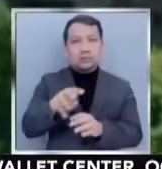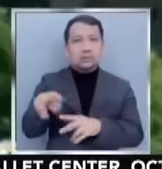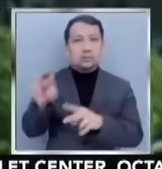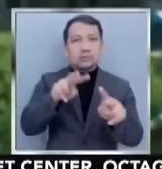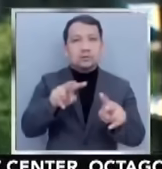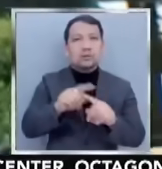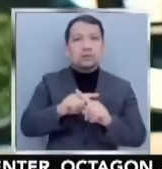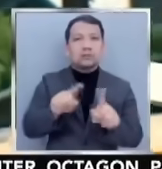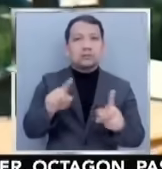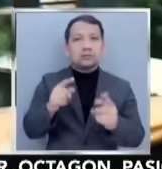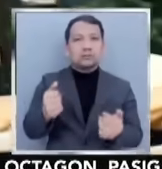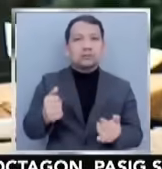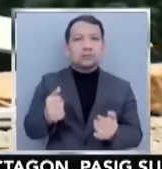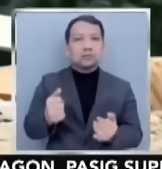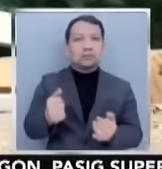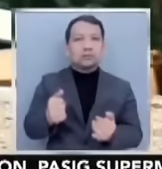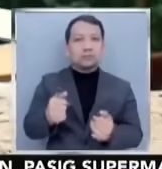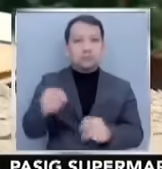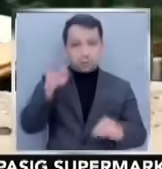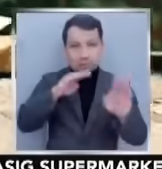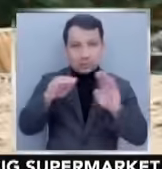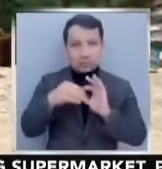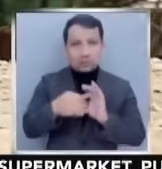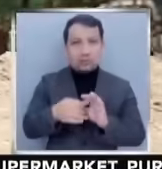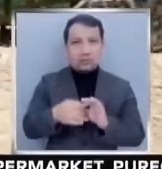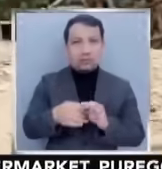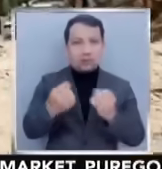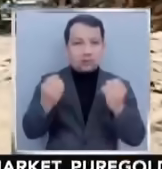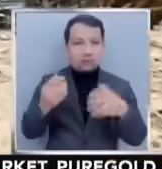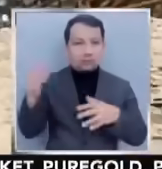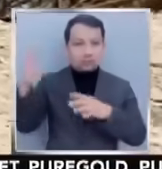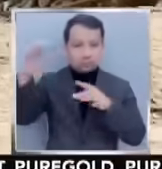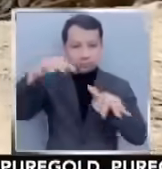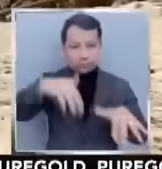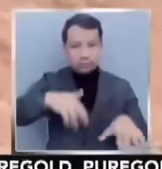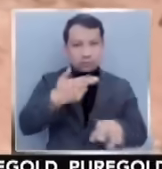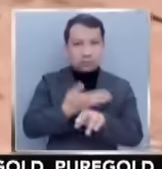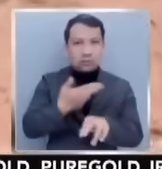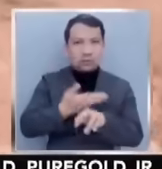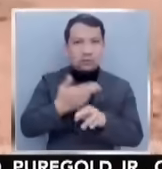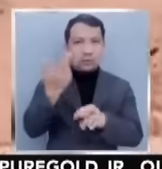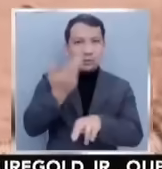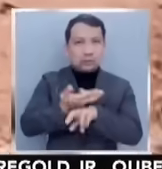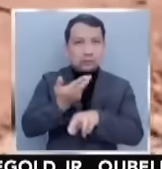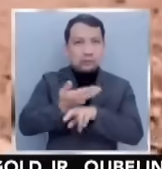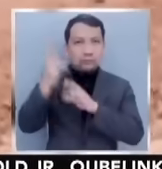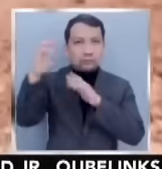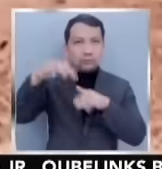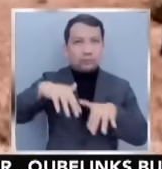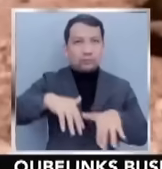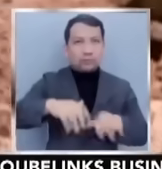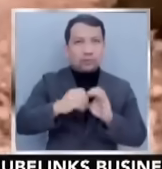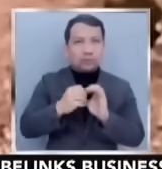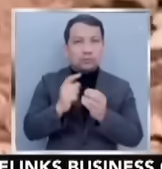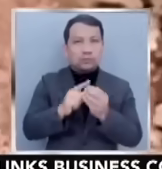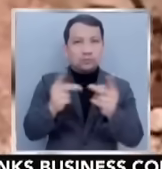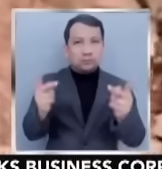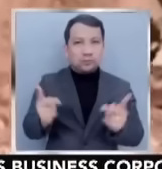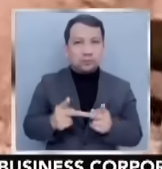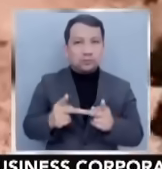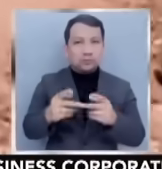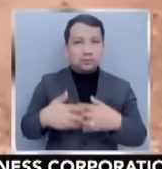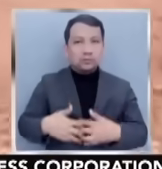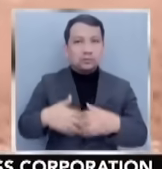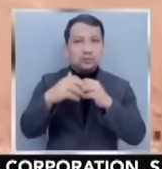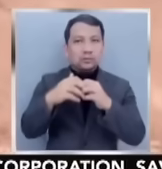Ngunit, isa sa mga pinoproblema nito ay ang kaliwat kanan na landslide at rockslide. Kaya naman dun sa mga apektadong lugar ay naglagay sila ng